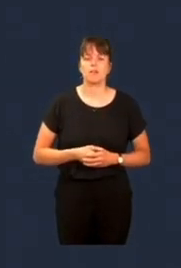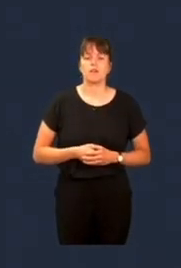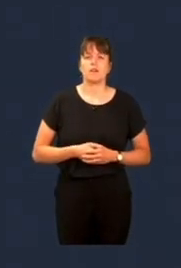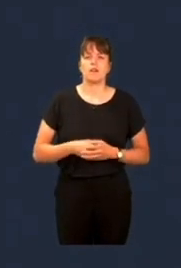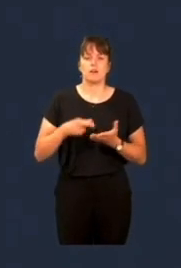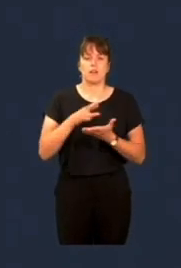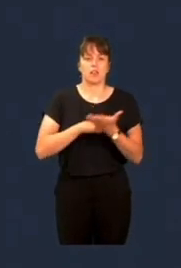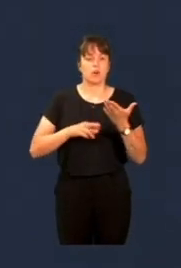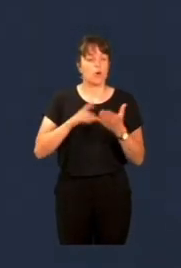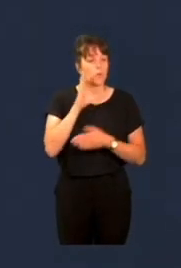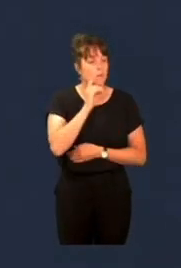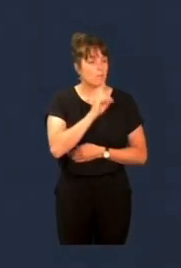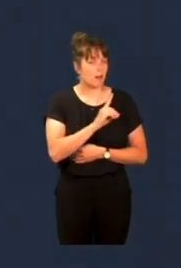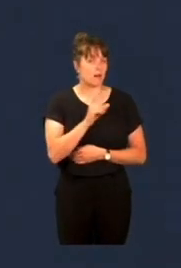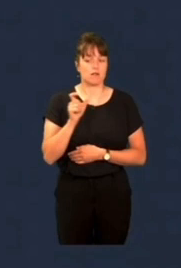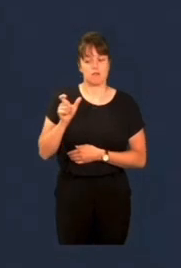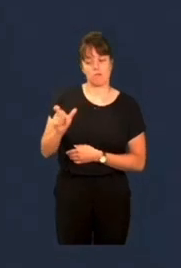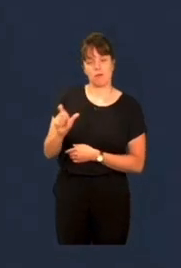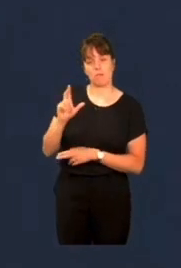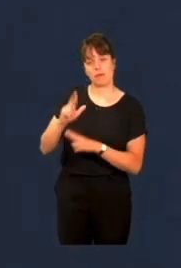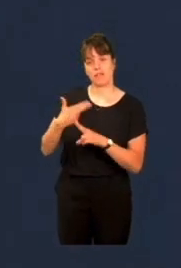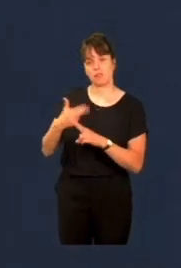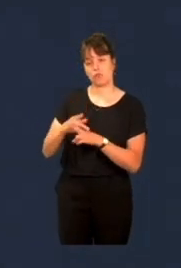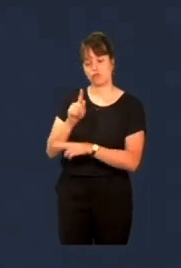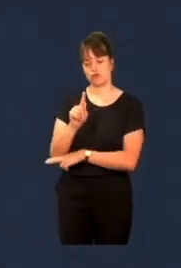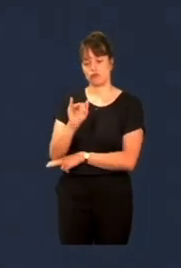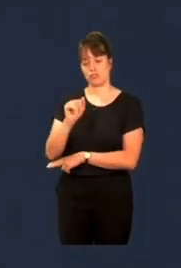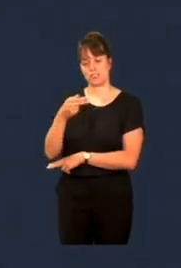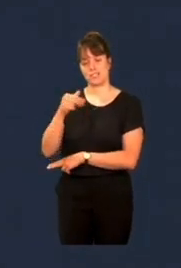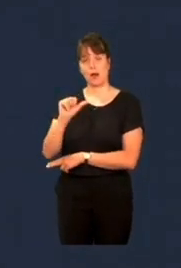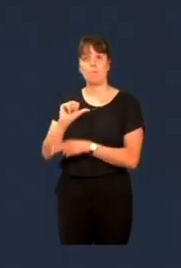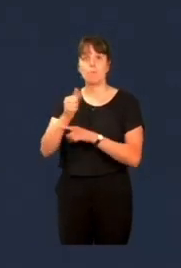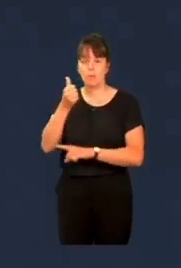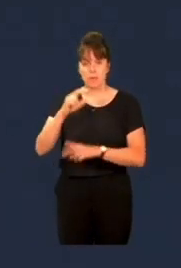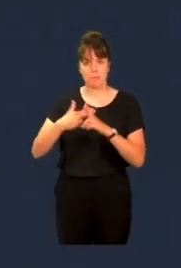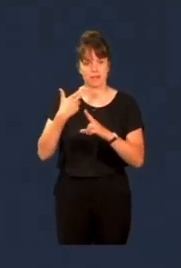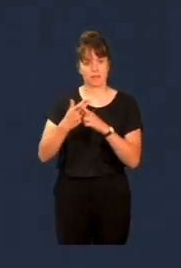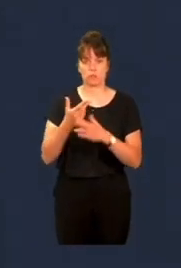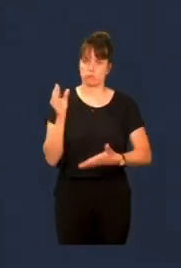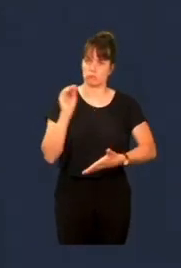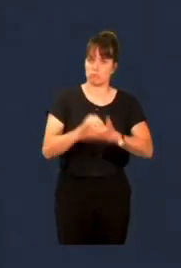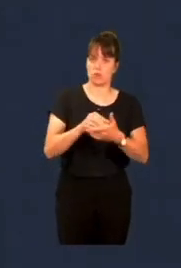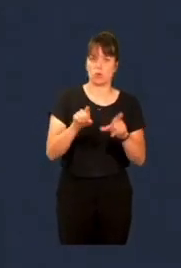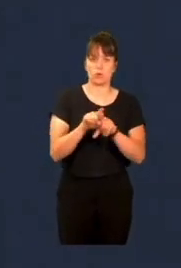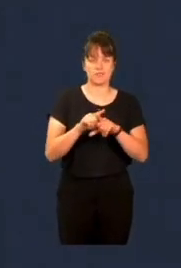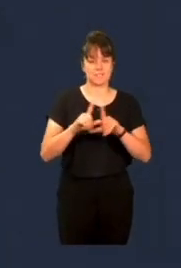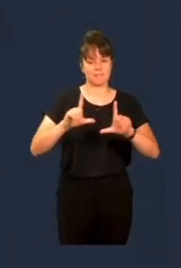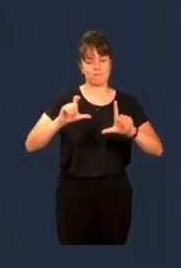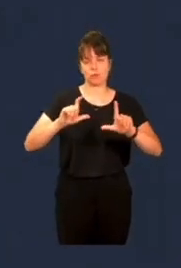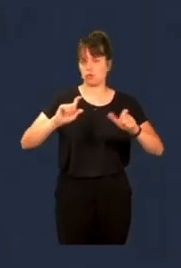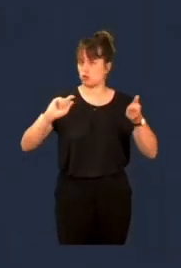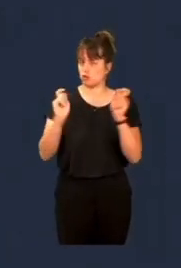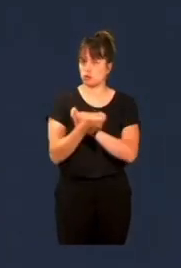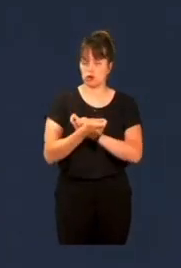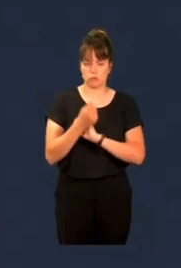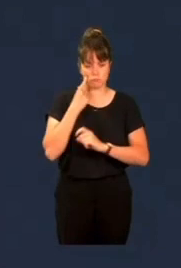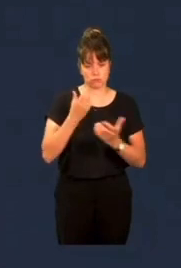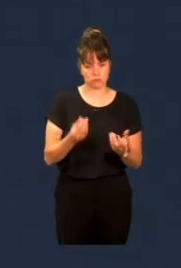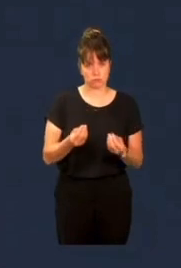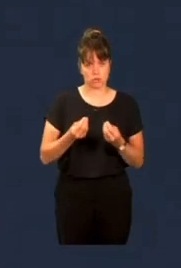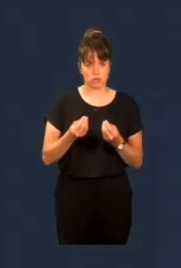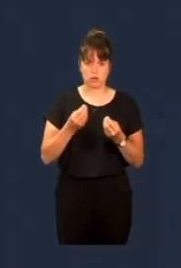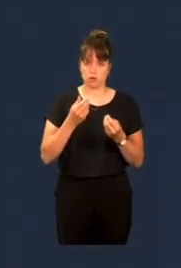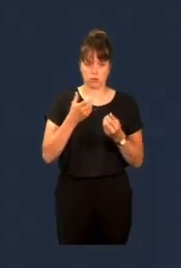le prénom de baptême Gina de mademoiselle Amini et de modifier l'illustration afin de rendre compte du combat de cette jeune étudiante contre le